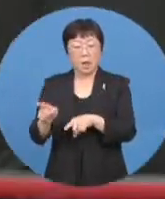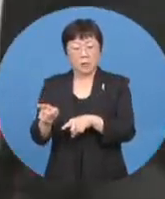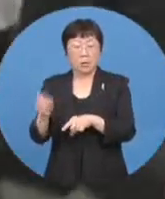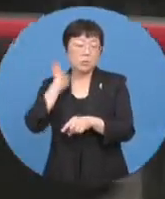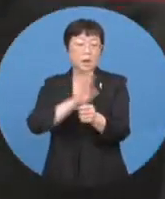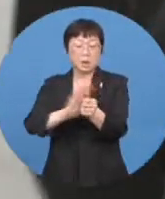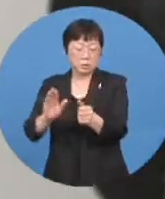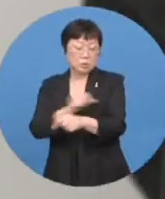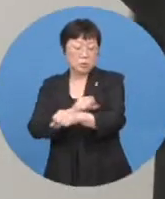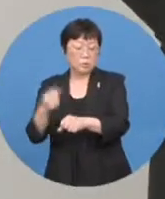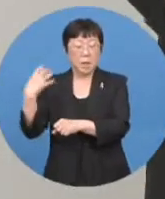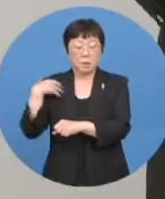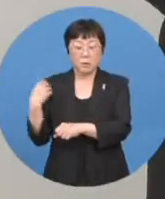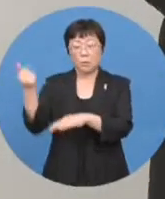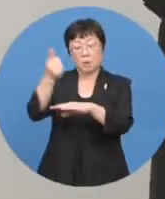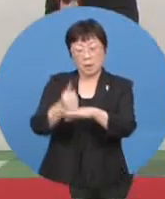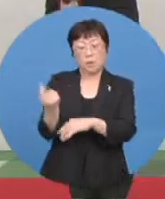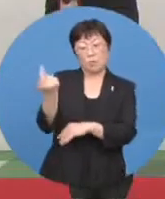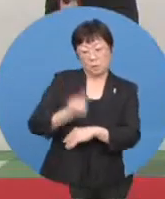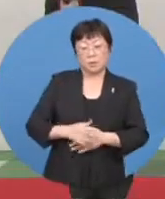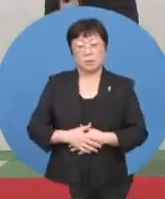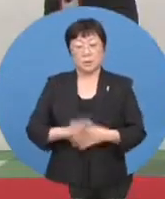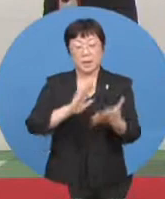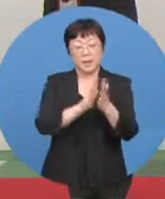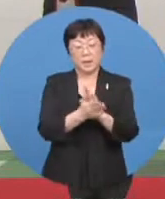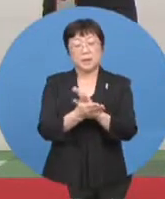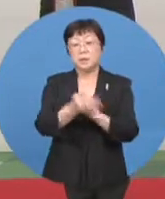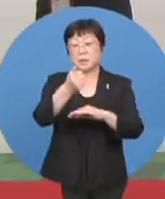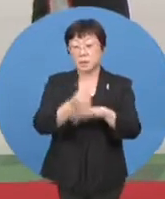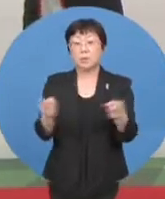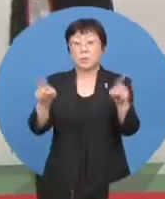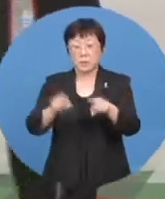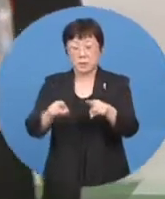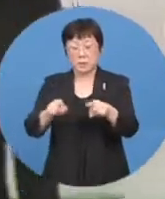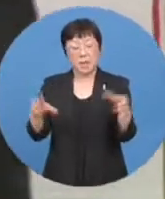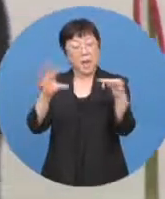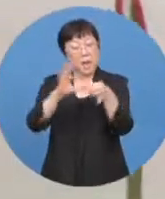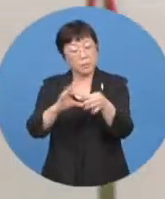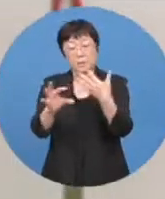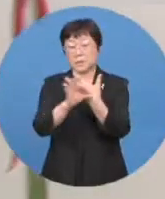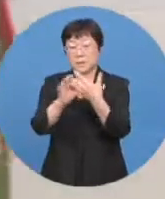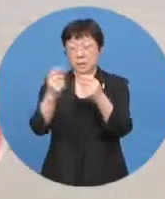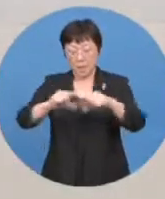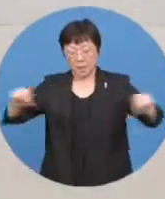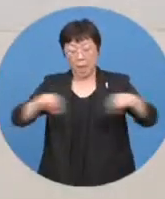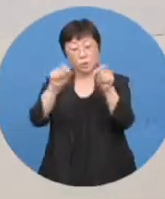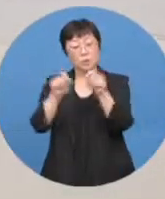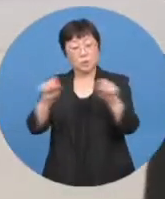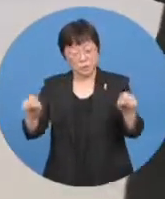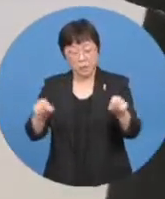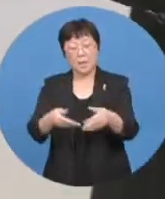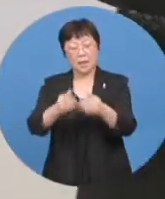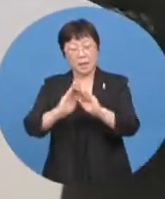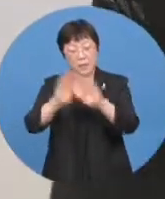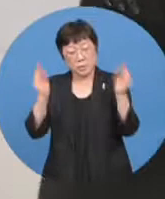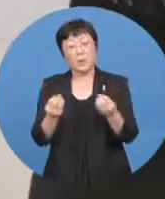信内閣府特命担当大臣も駆けつけ、飯泉知事らと一緒に縁結びにちなんだテープ結びで開所を祝